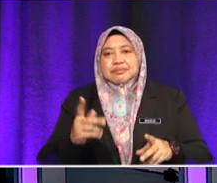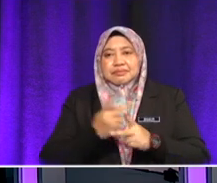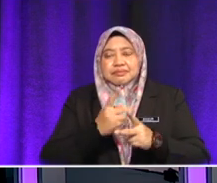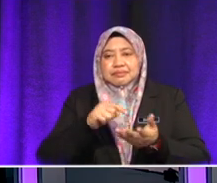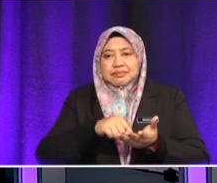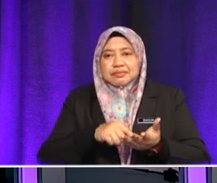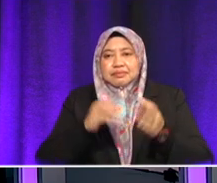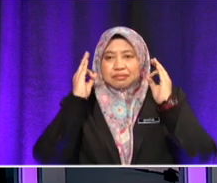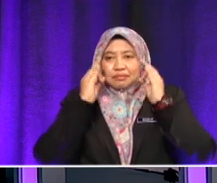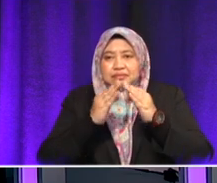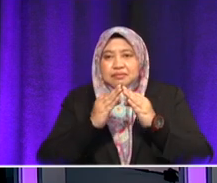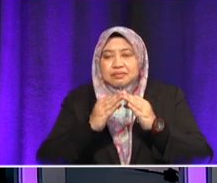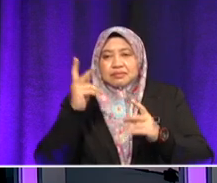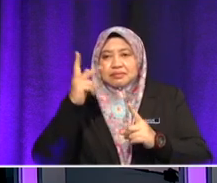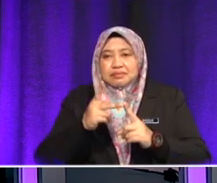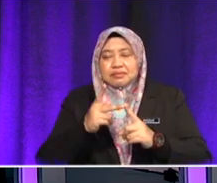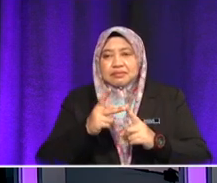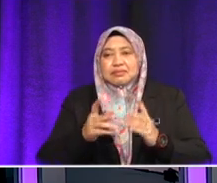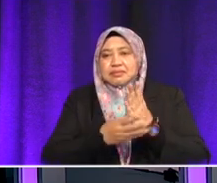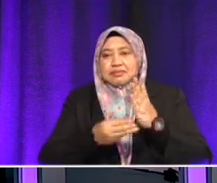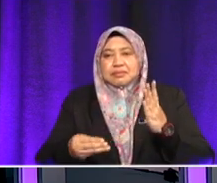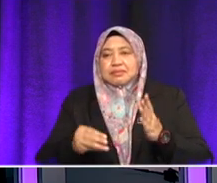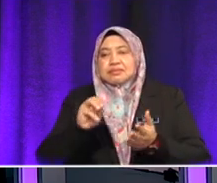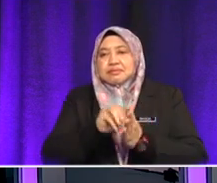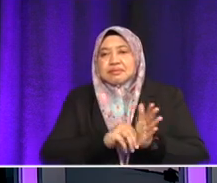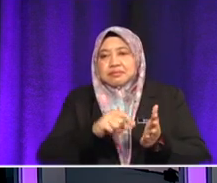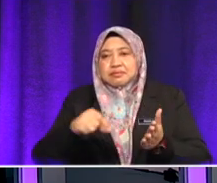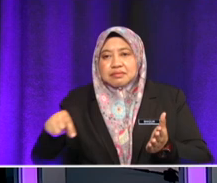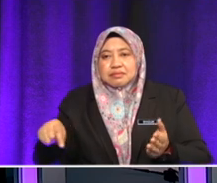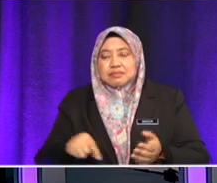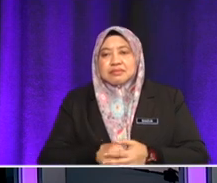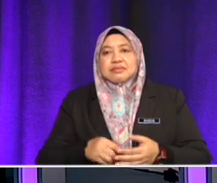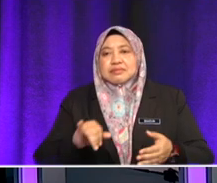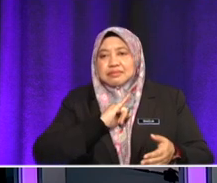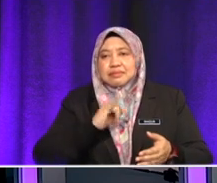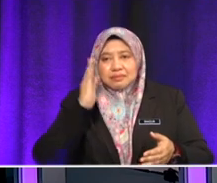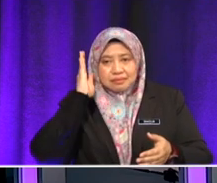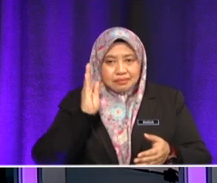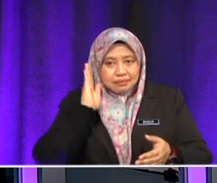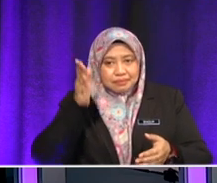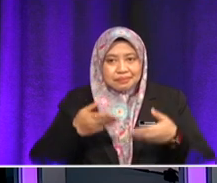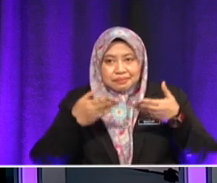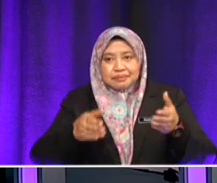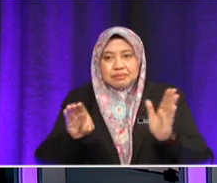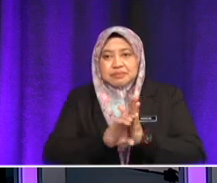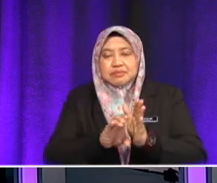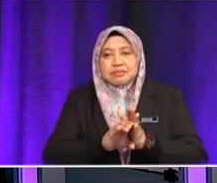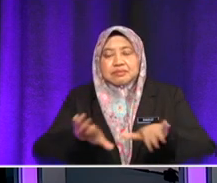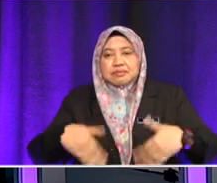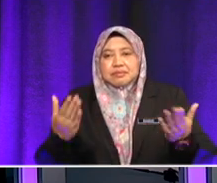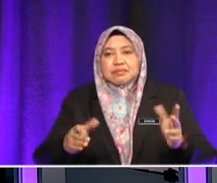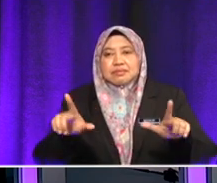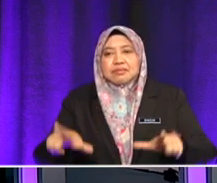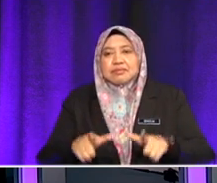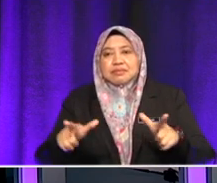ini kita akan fokus kan kepada kemahiran menulis dan saya akan berikan sedikit contoh bagaimana perasaannya